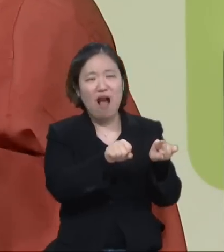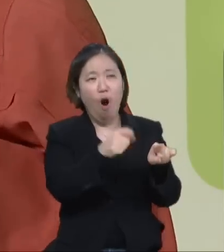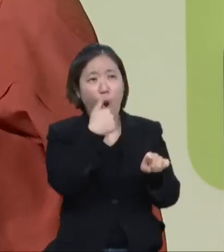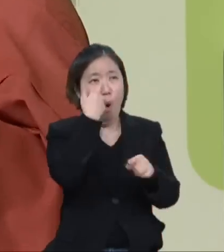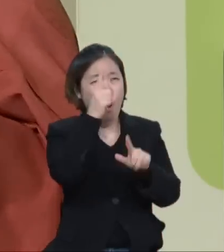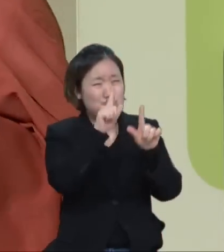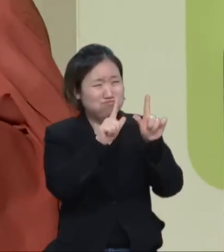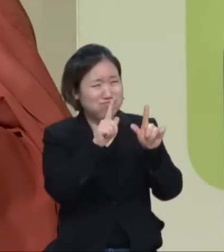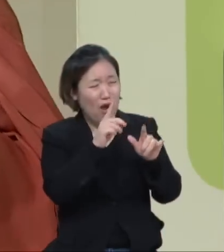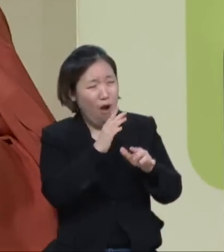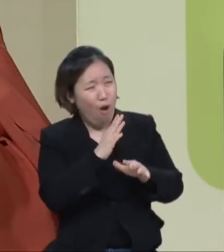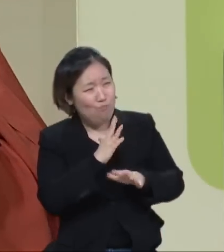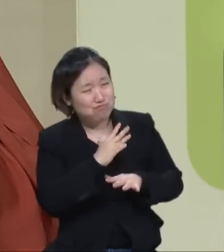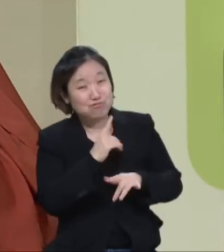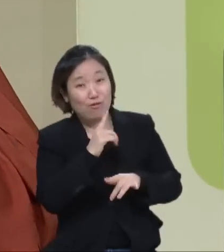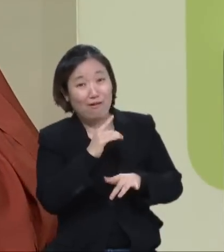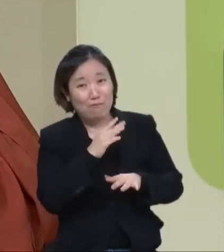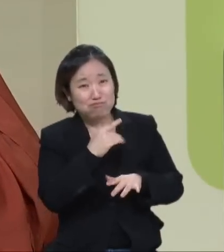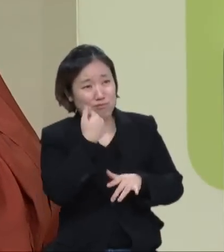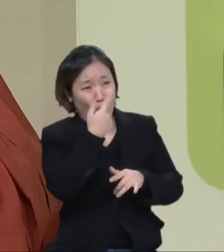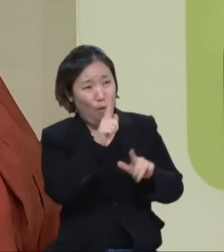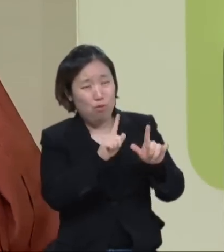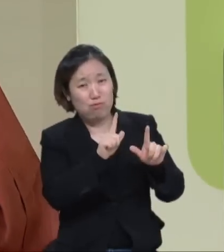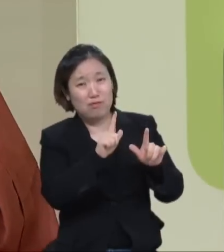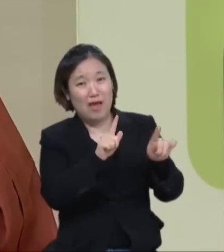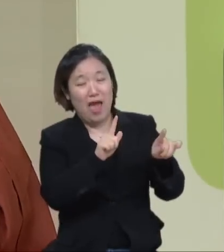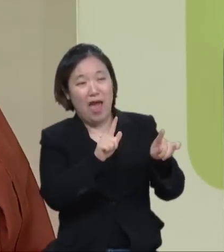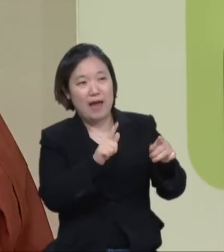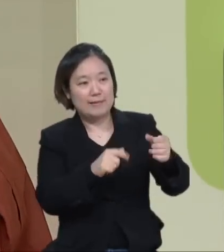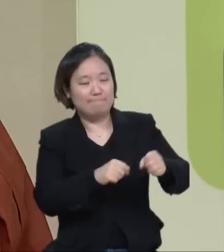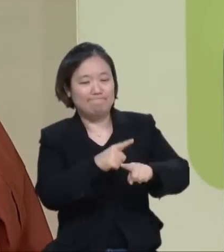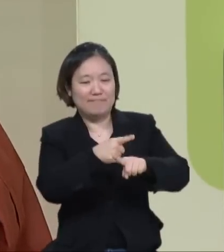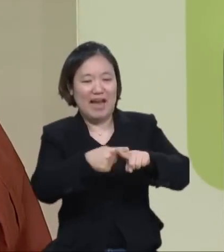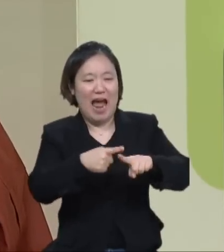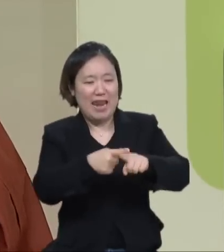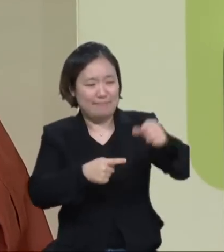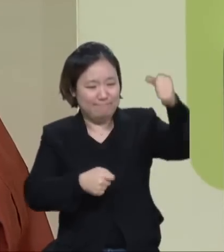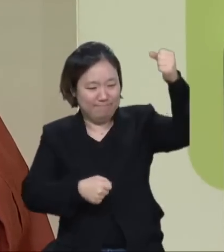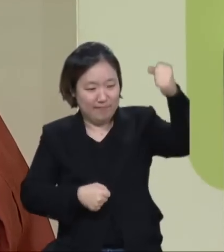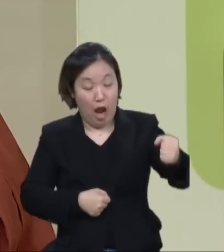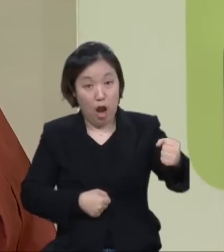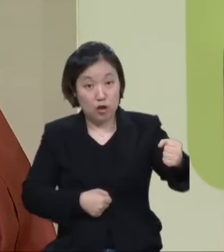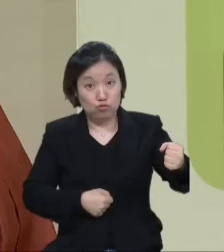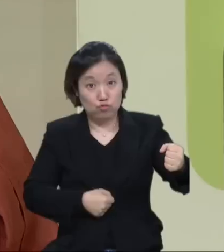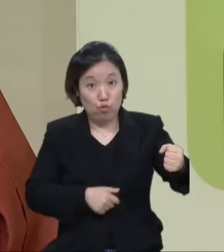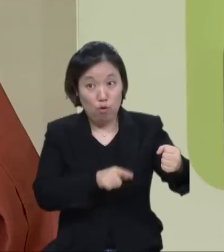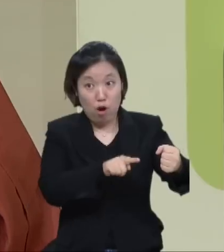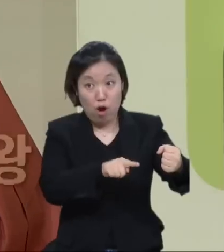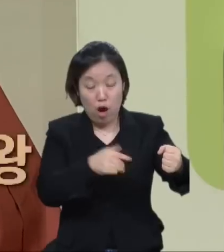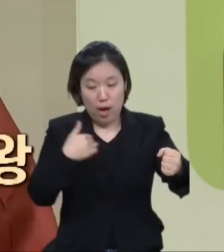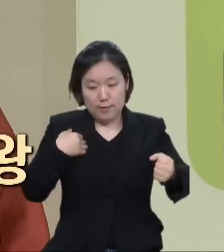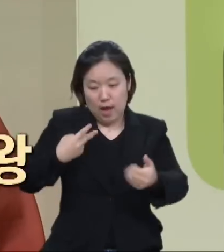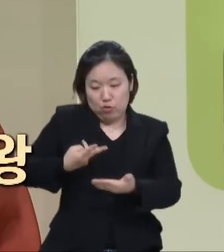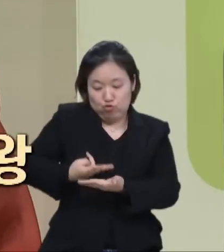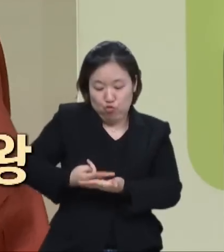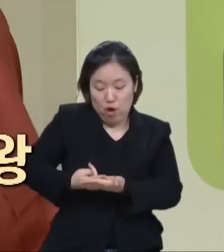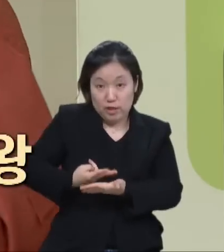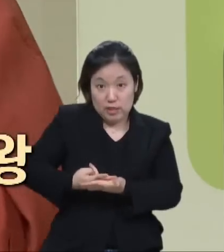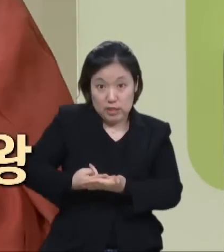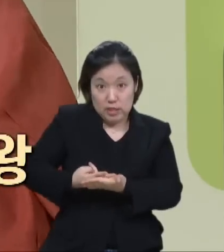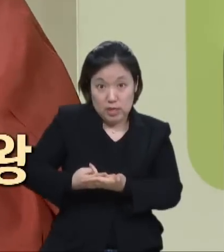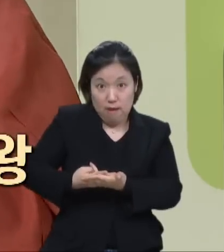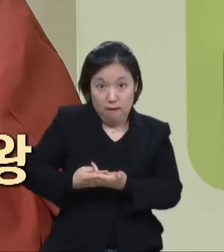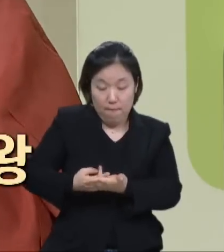생긴 귀향이 큰 칼을 들고 지장보살님 옆에 나와 가지고 누워 있는 자기의